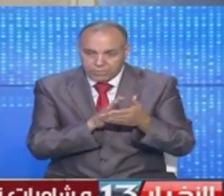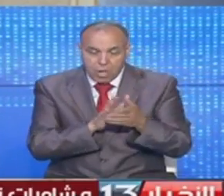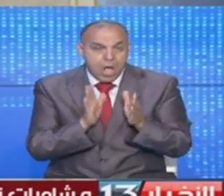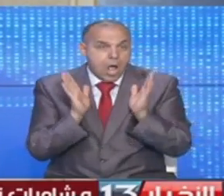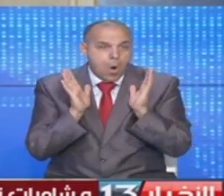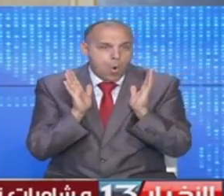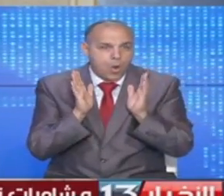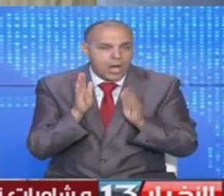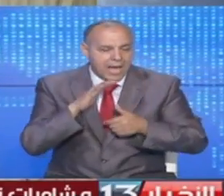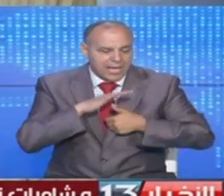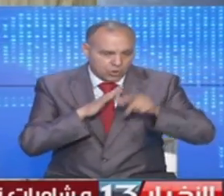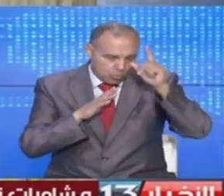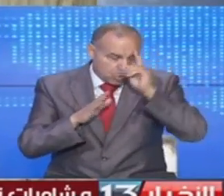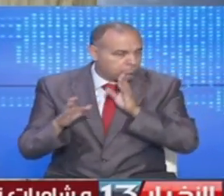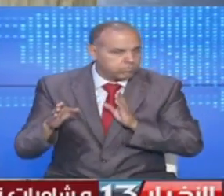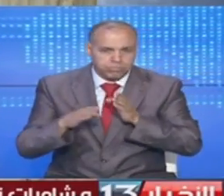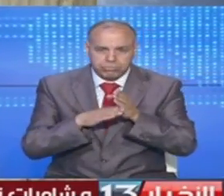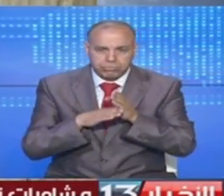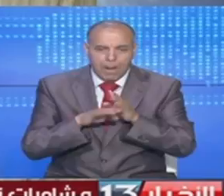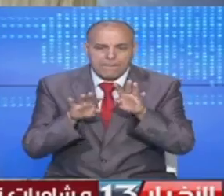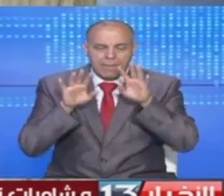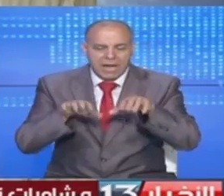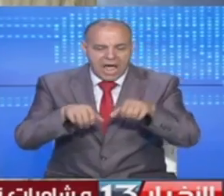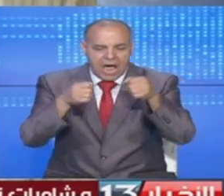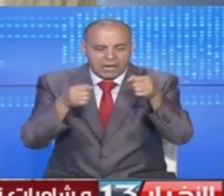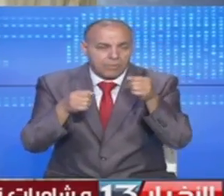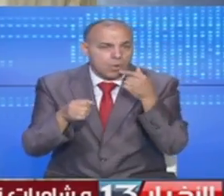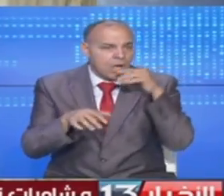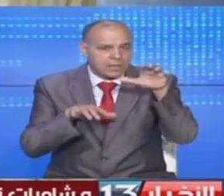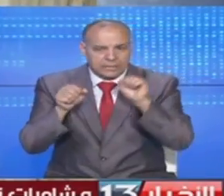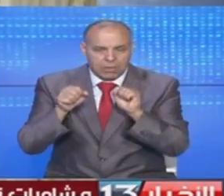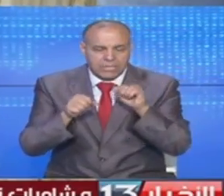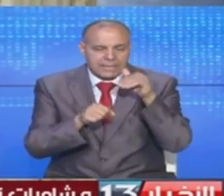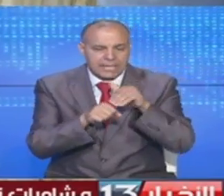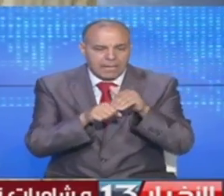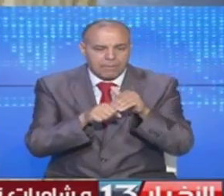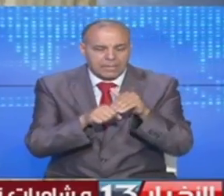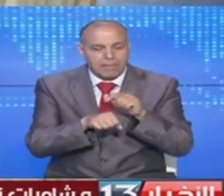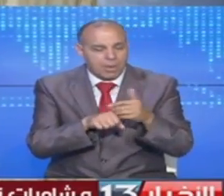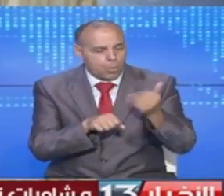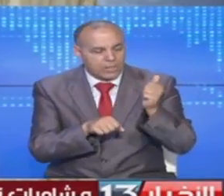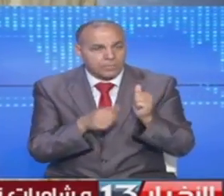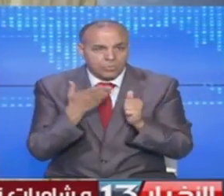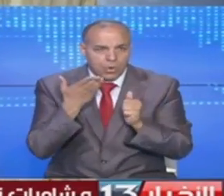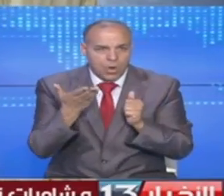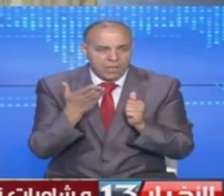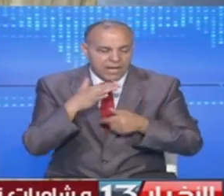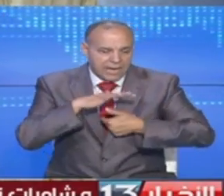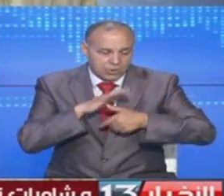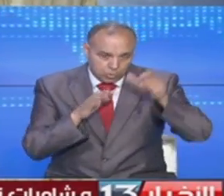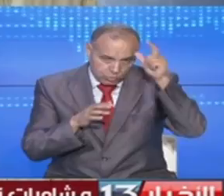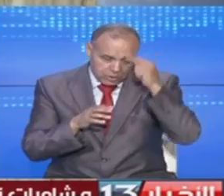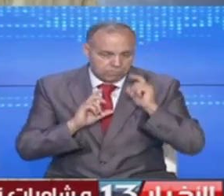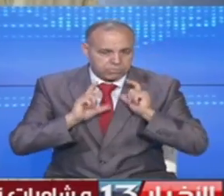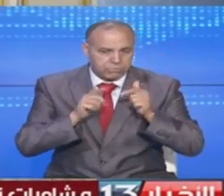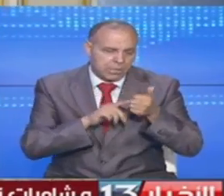أو بلجوء رئيس الجمهورية قيس سعيد إلى حل البرلمان والدعوة إلى إجراء انتخابات مبكرة. وكان رئيس الجمهورية